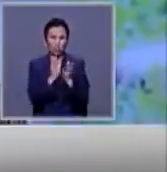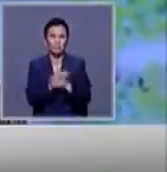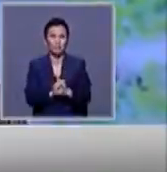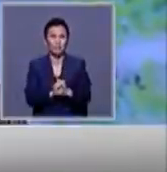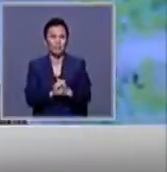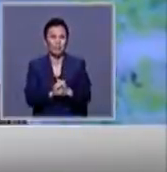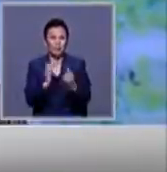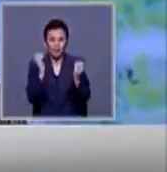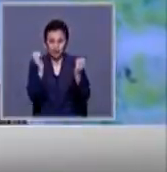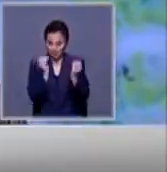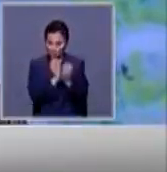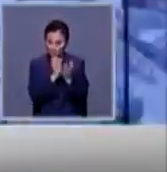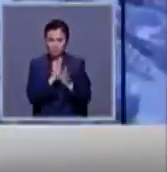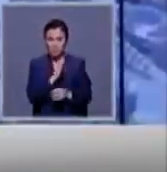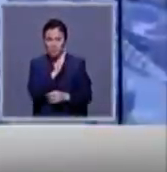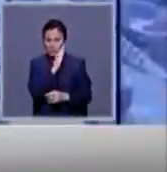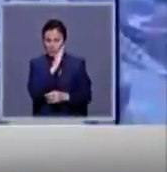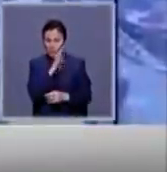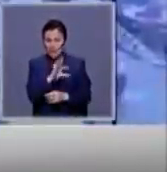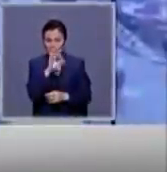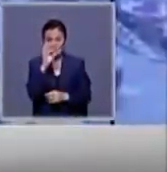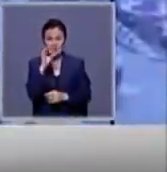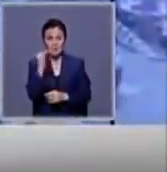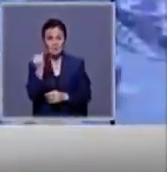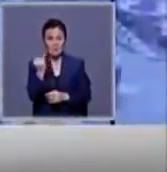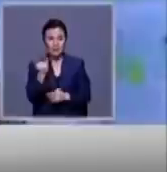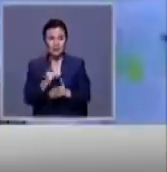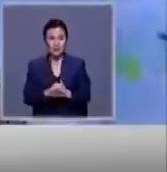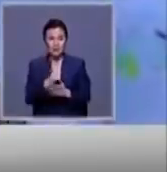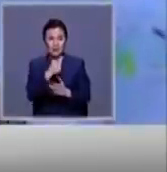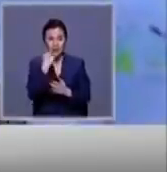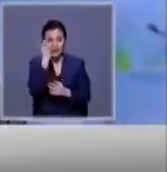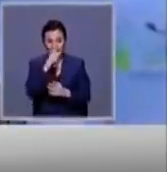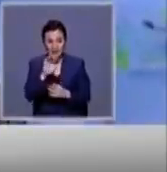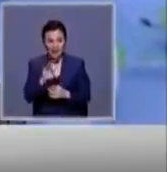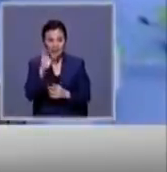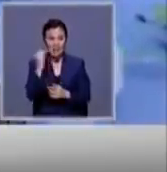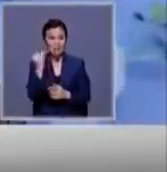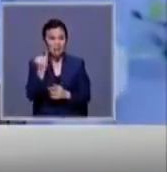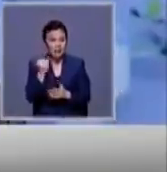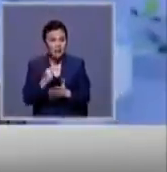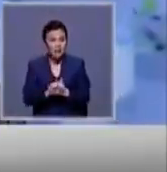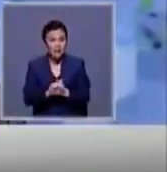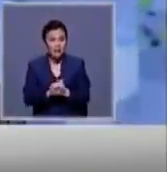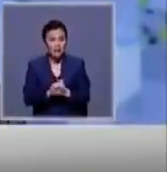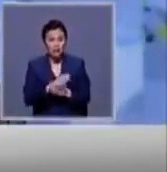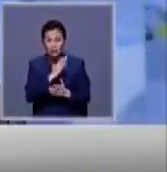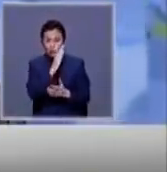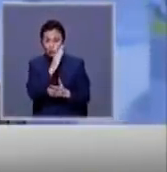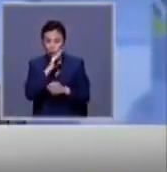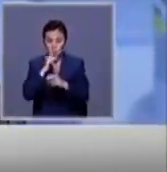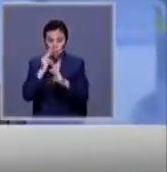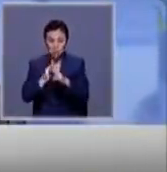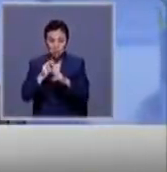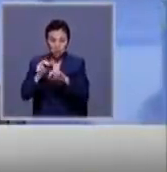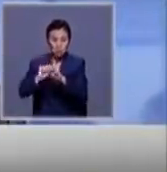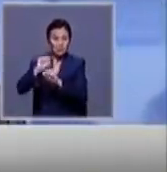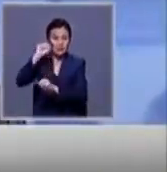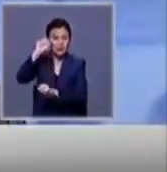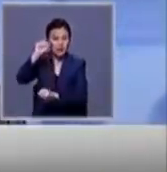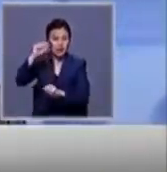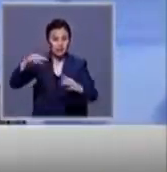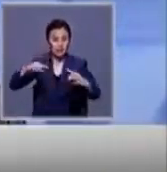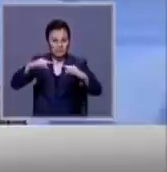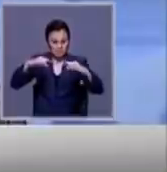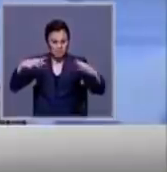ไม่ดี หมายถึงใครถ้าเลือกไม่ดี ก็หมายถึงถ้าคสช.ประกาศออกมาแบบคล้ายๆกับว่าโต้แย้งถูกอะไ